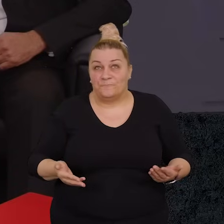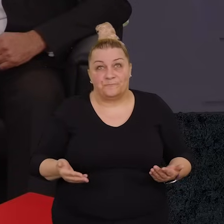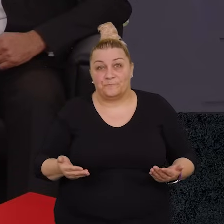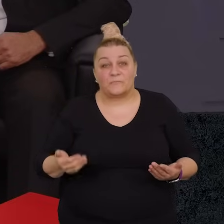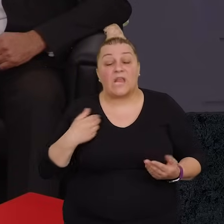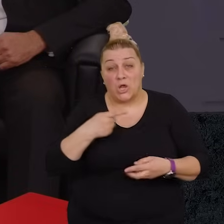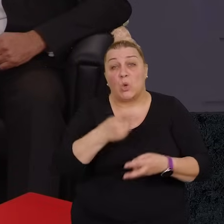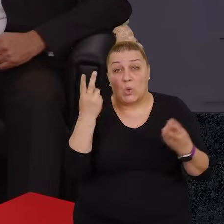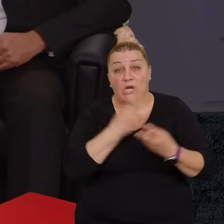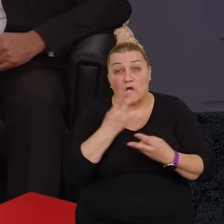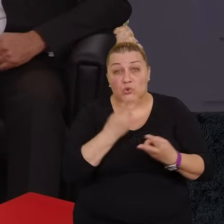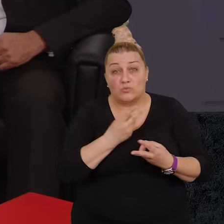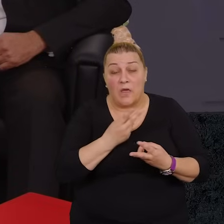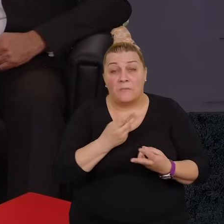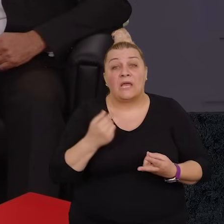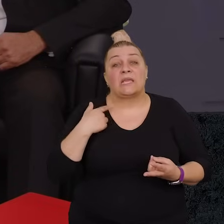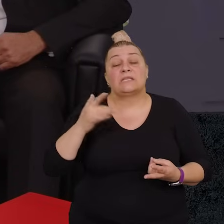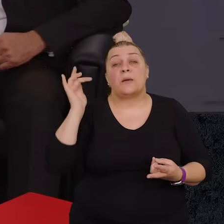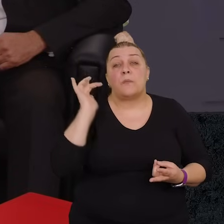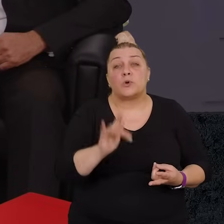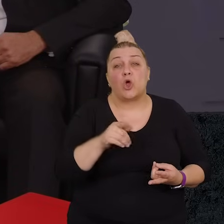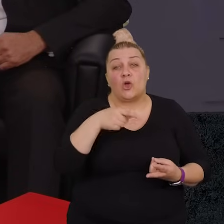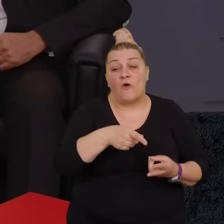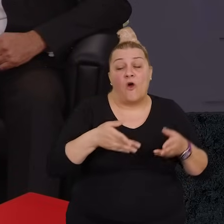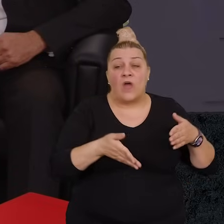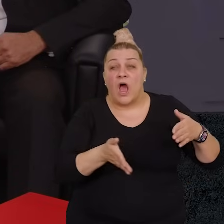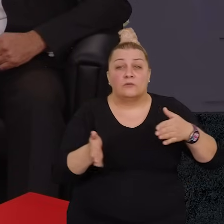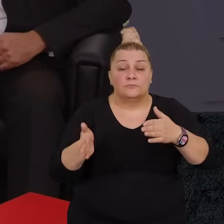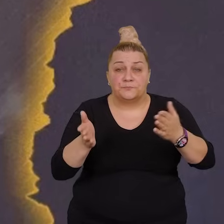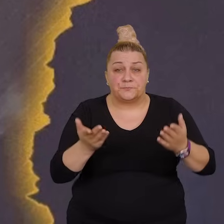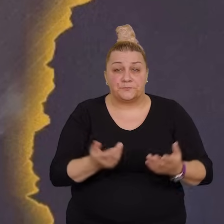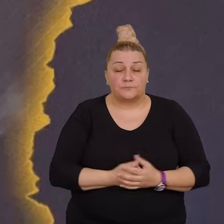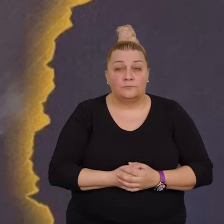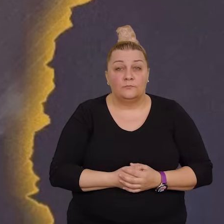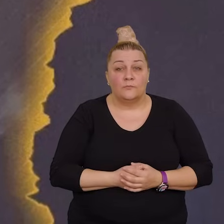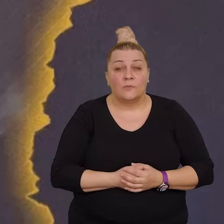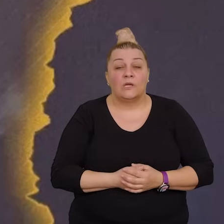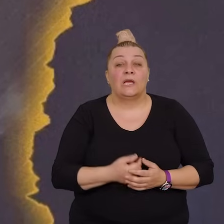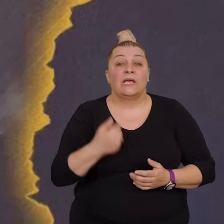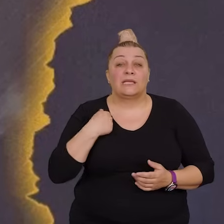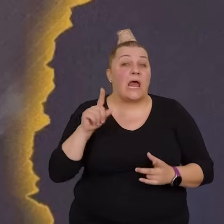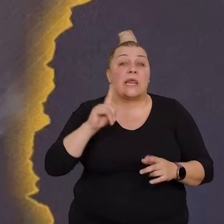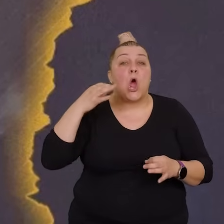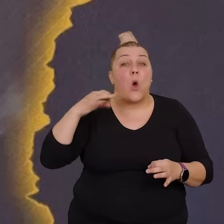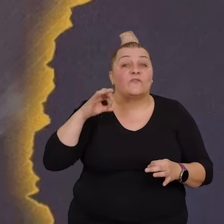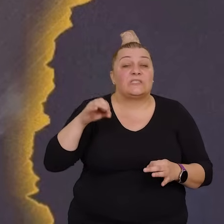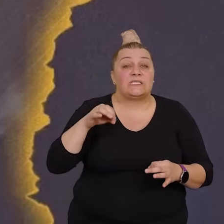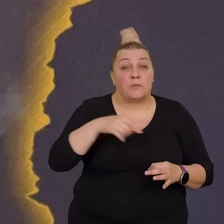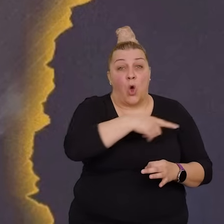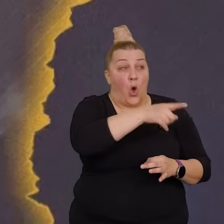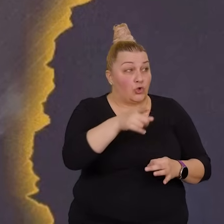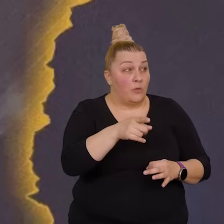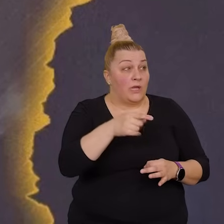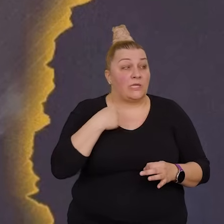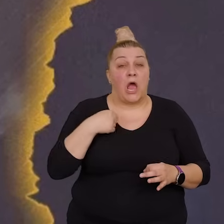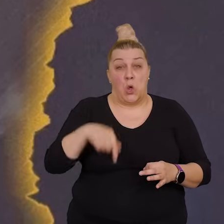ja taj stav razumijem. Ja jednostavno sam protiv struje oficijelne zbog toga jer ja o njima ne ovisim. Ja u Hrvatskoj nemam žiro račun